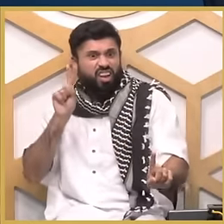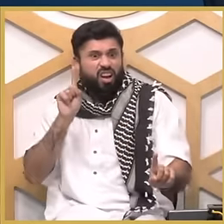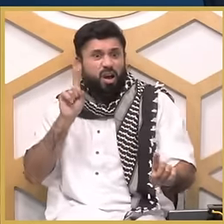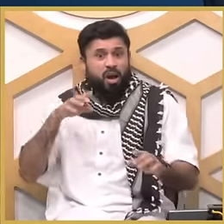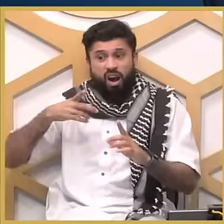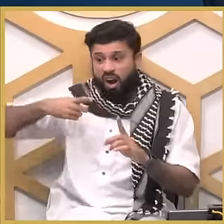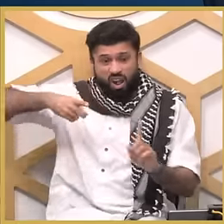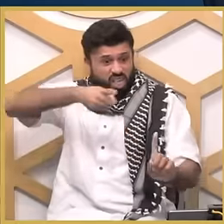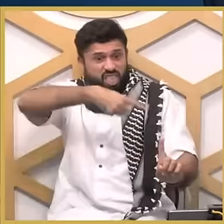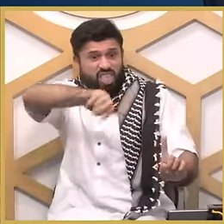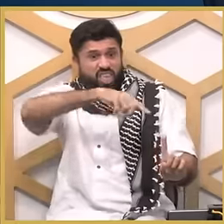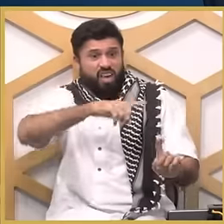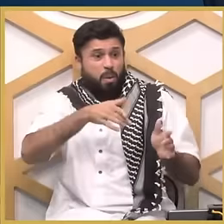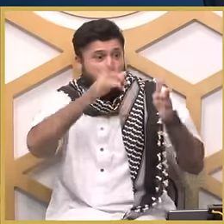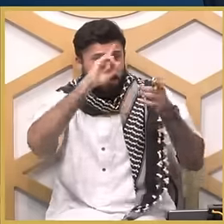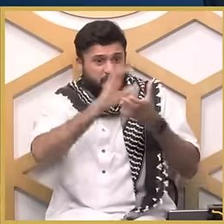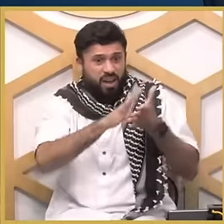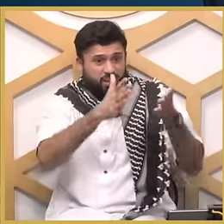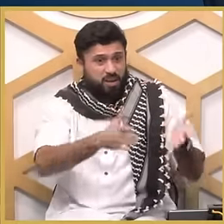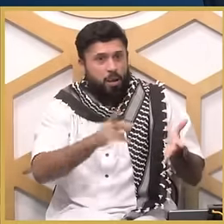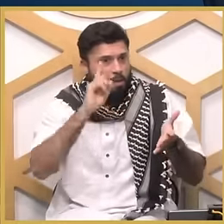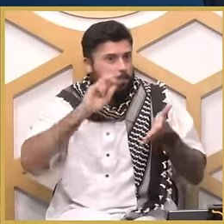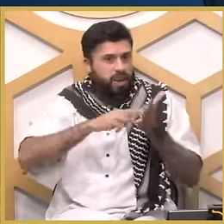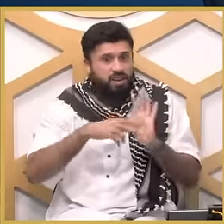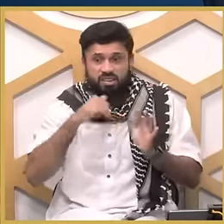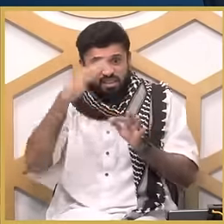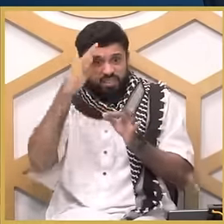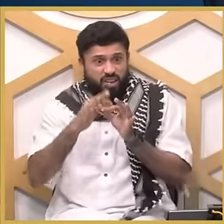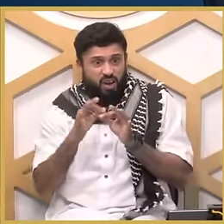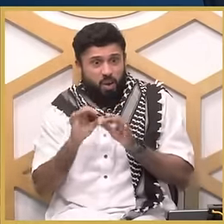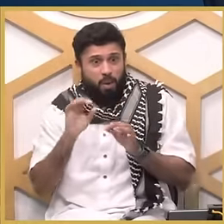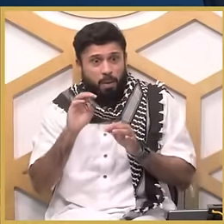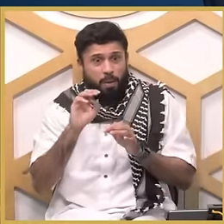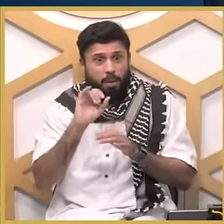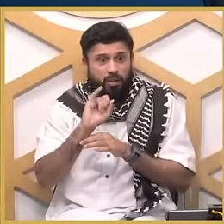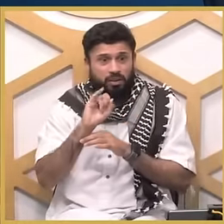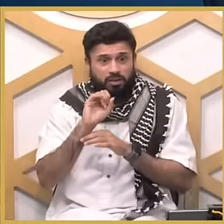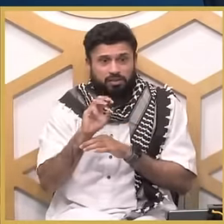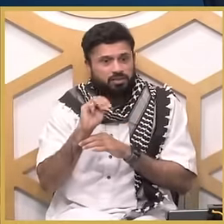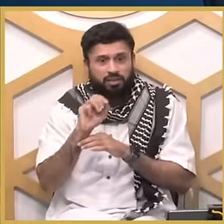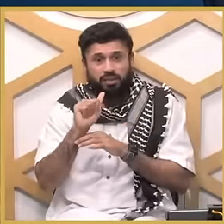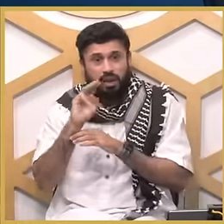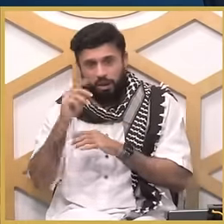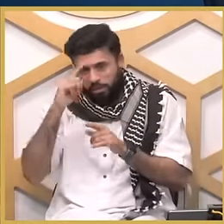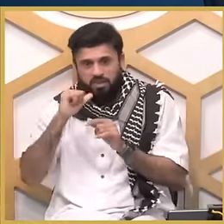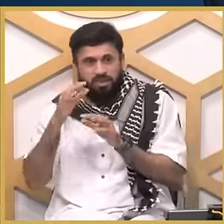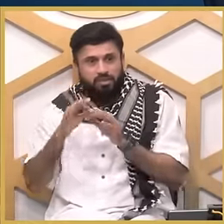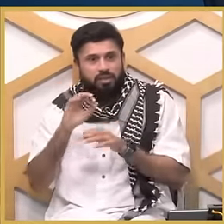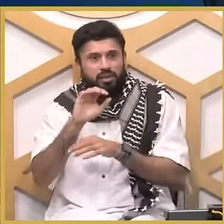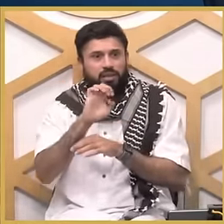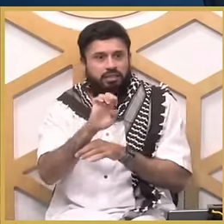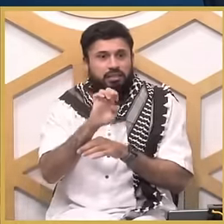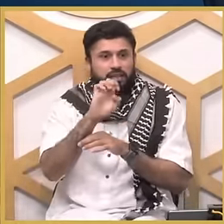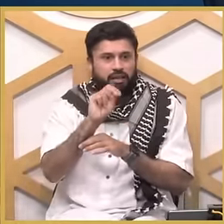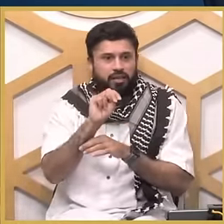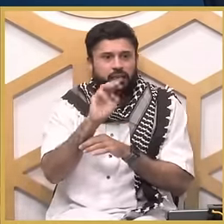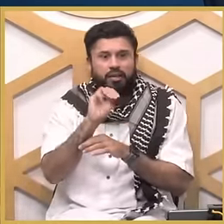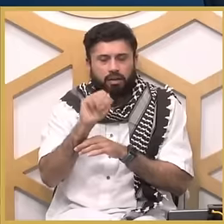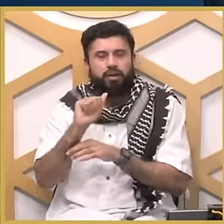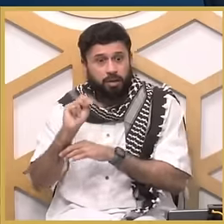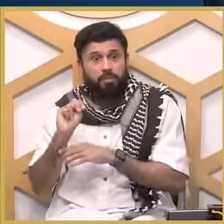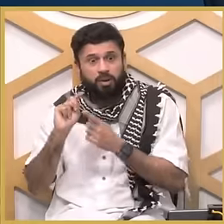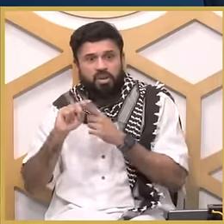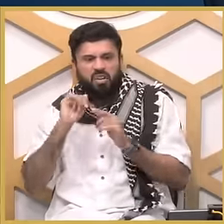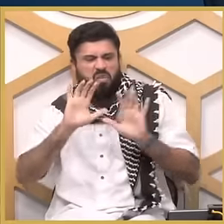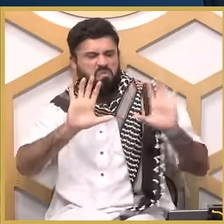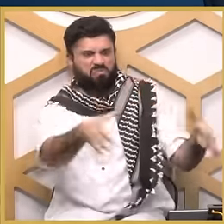and iman, قال وحسن دفاع الله عنهم, and you're out of the circle of the people who Allah subhanahu wa ta'ala vowed to